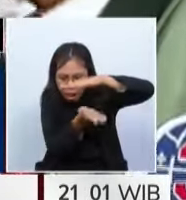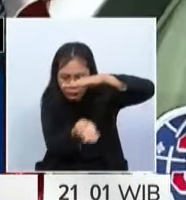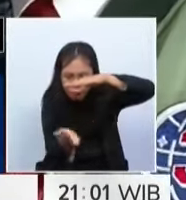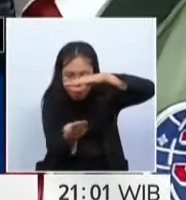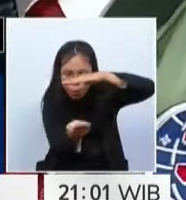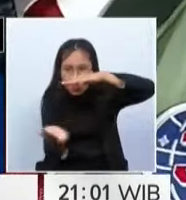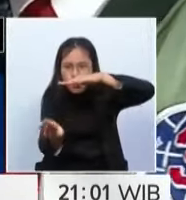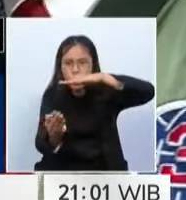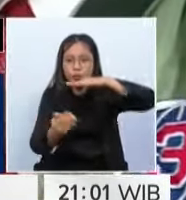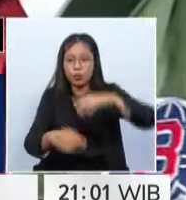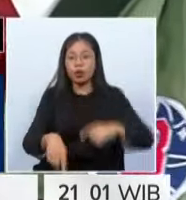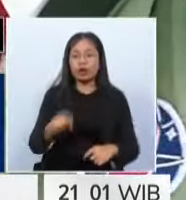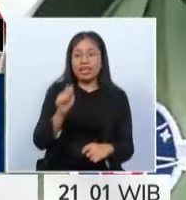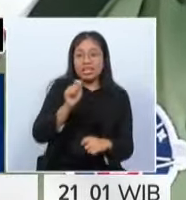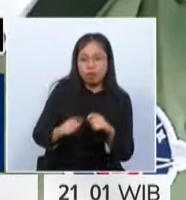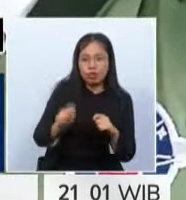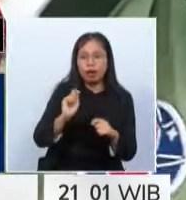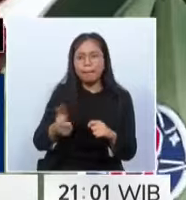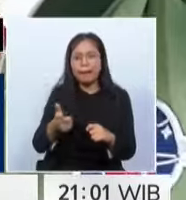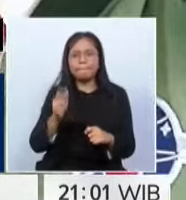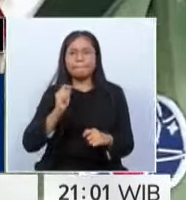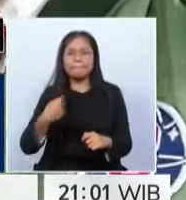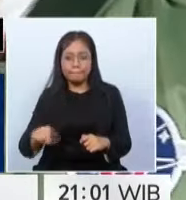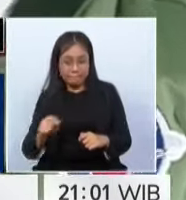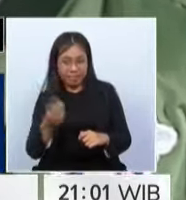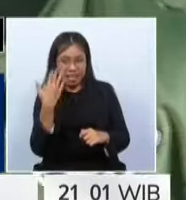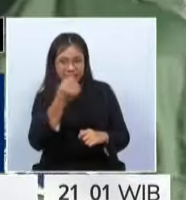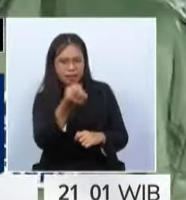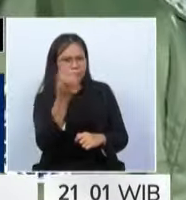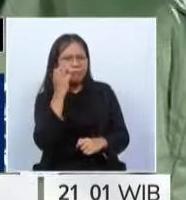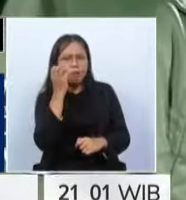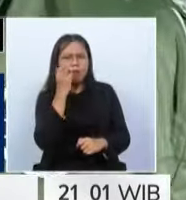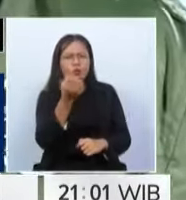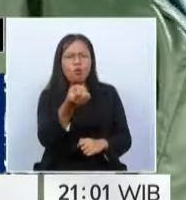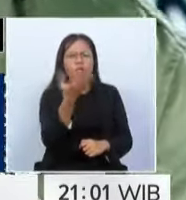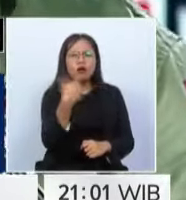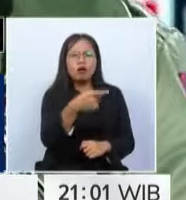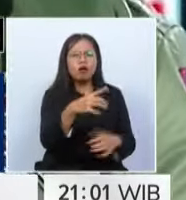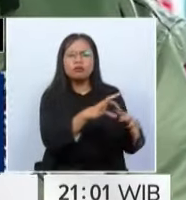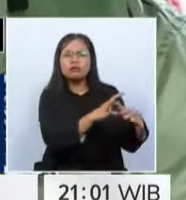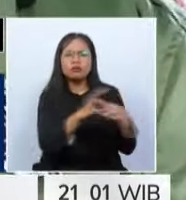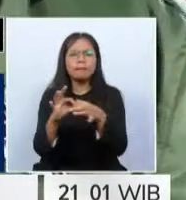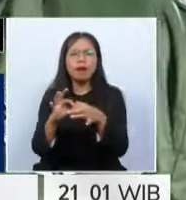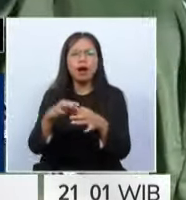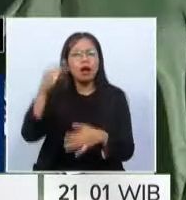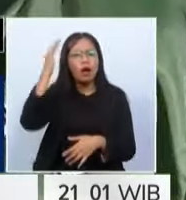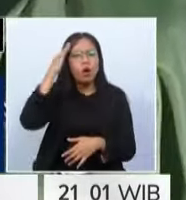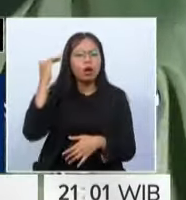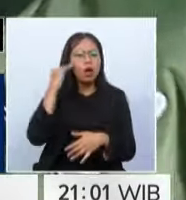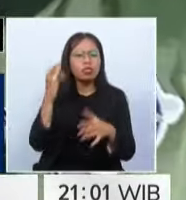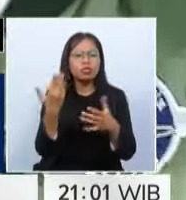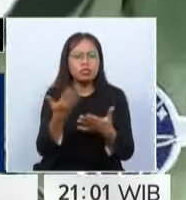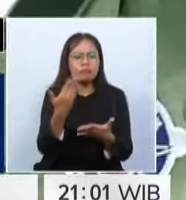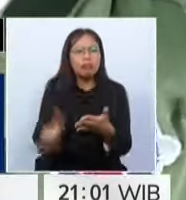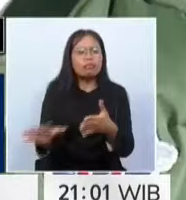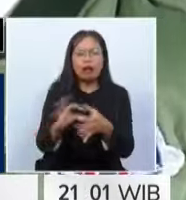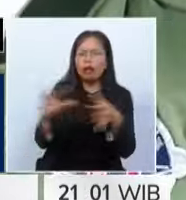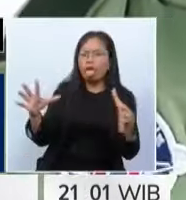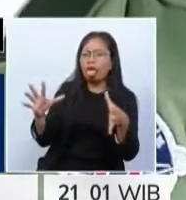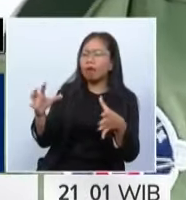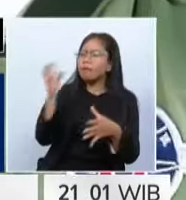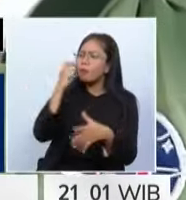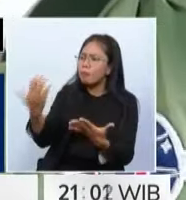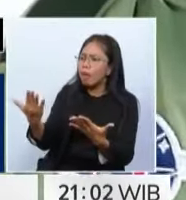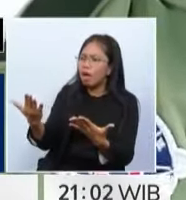tidak salah Bapak batalkan dengan Korea Selatan Tolong Pak kalau saya keliru ini kesempatan bapak untuk bisa menjelaskan dengan PT